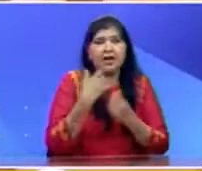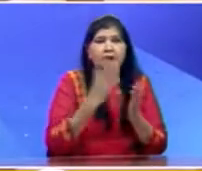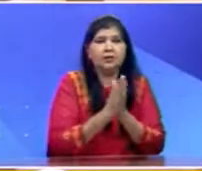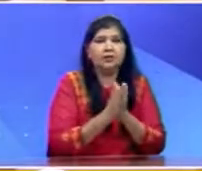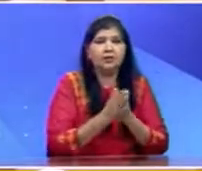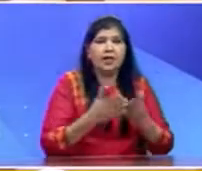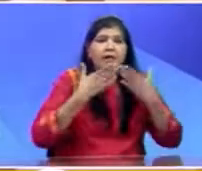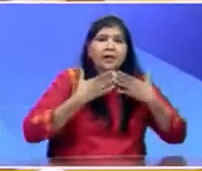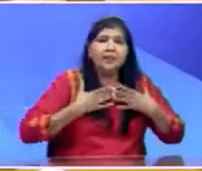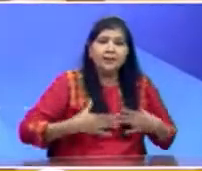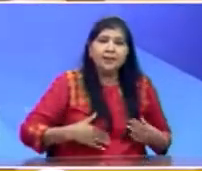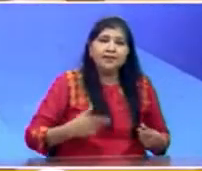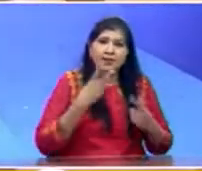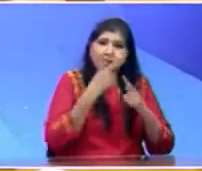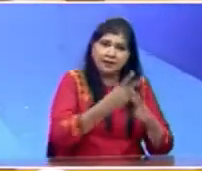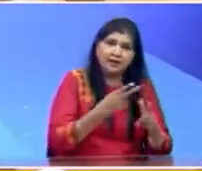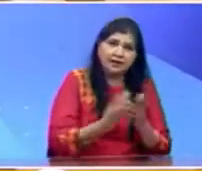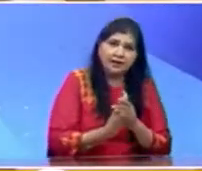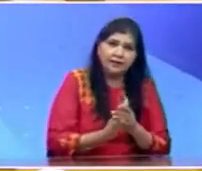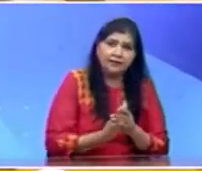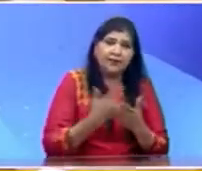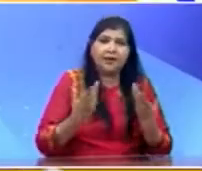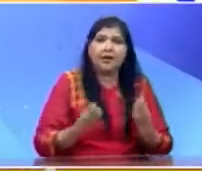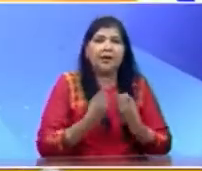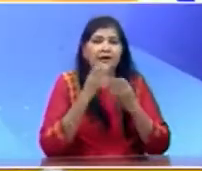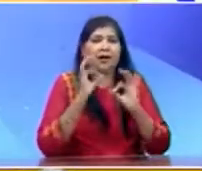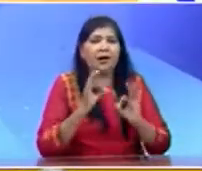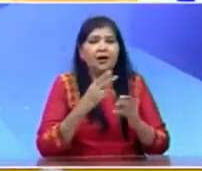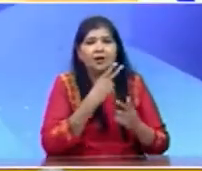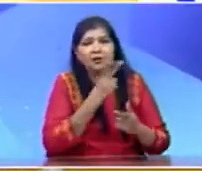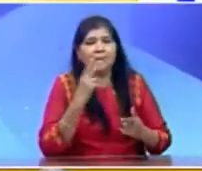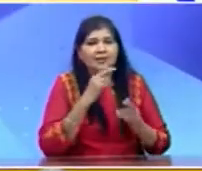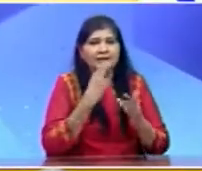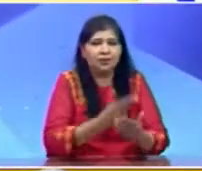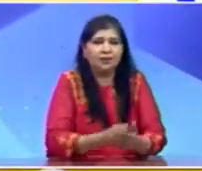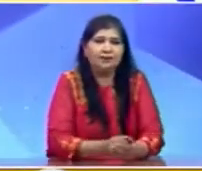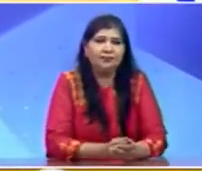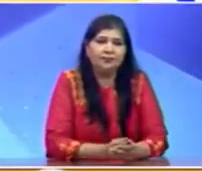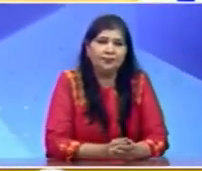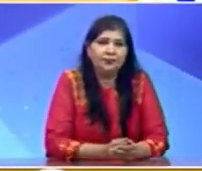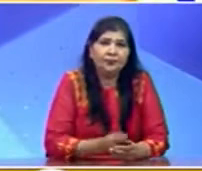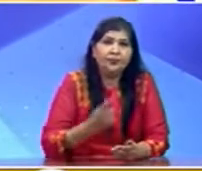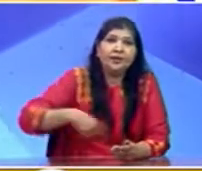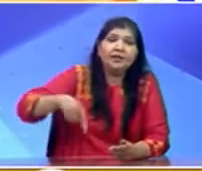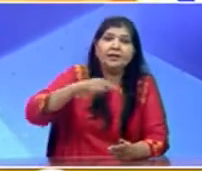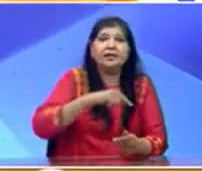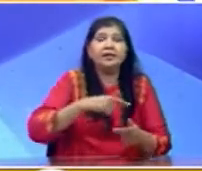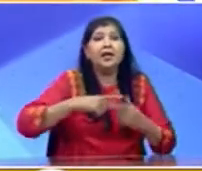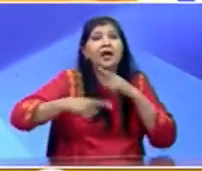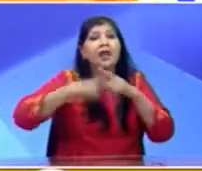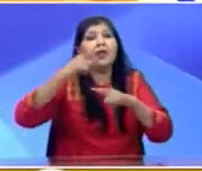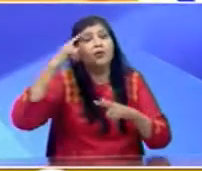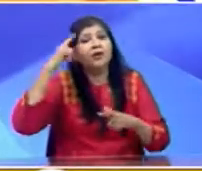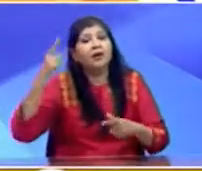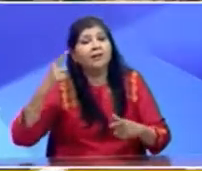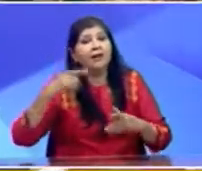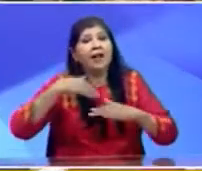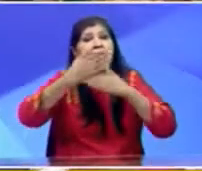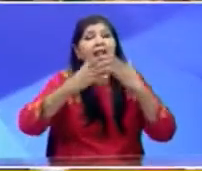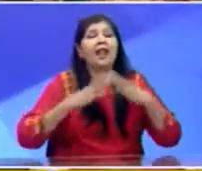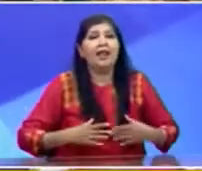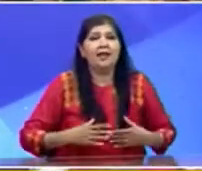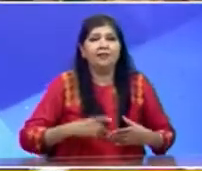का परिचय दिया, वह अत्यंत सराहनीय है। मैं सभी के सुनहरे भविष्य की कामना करता